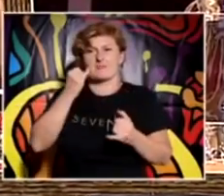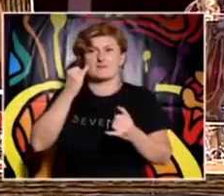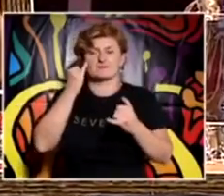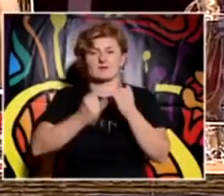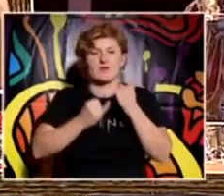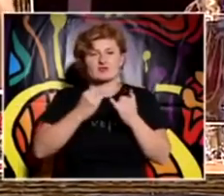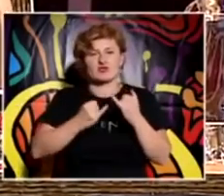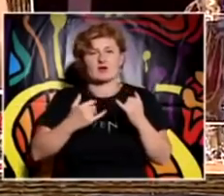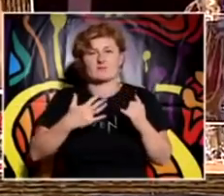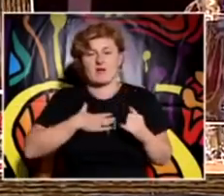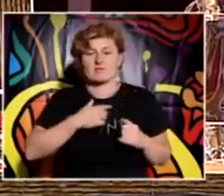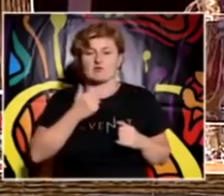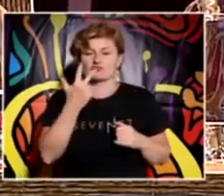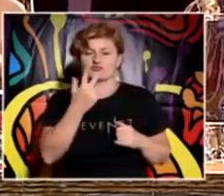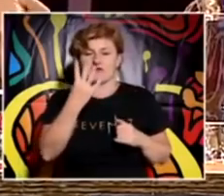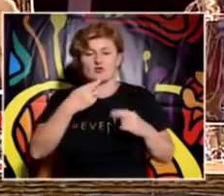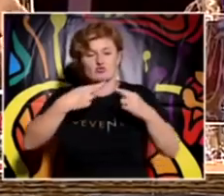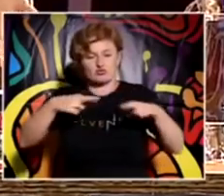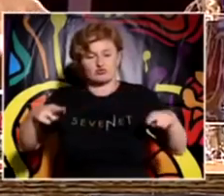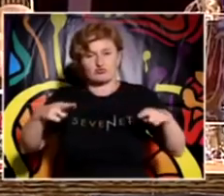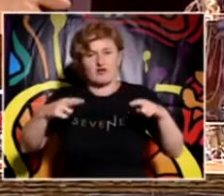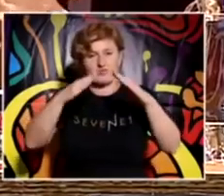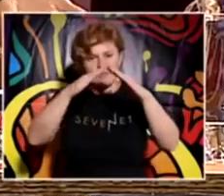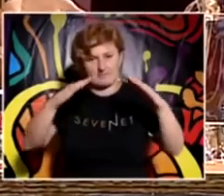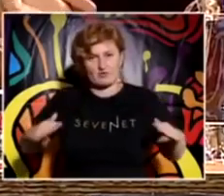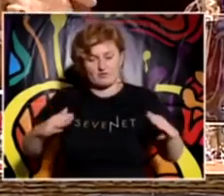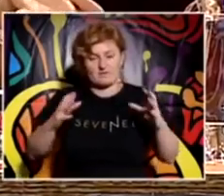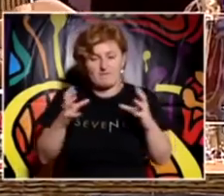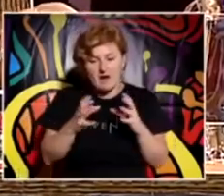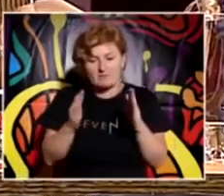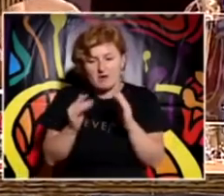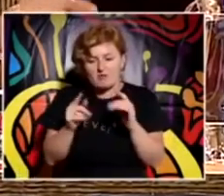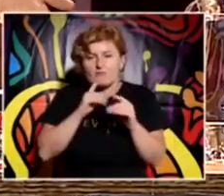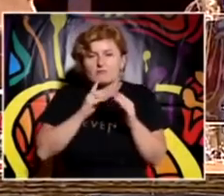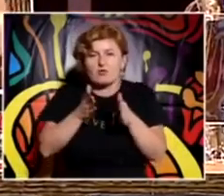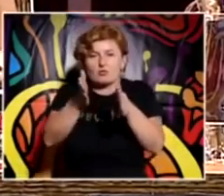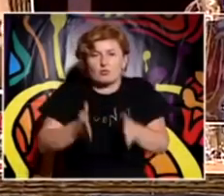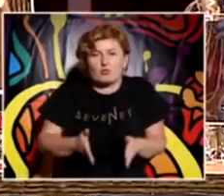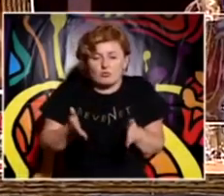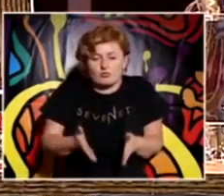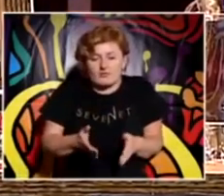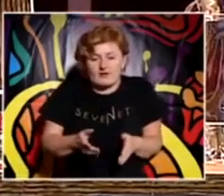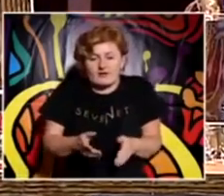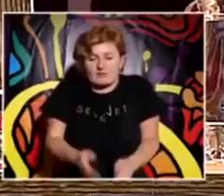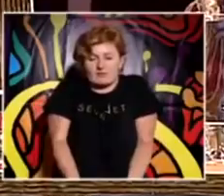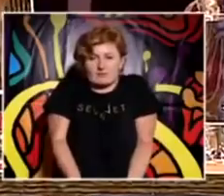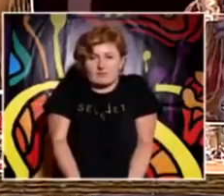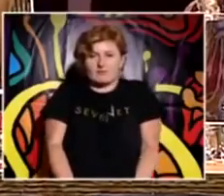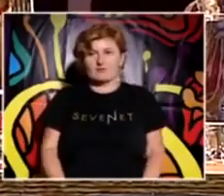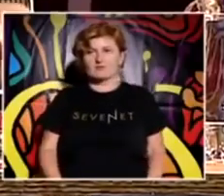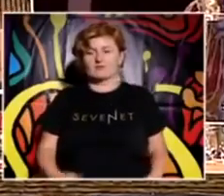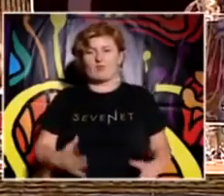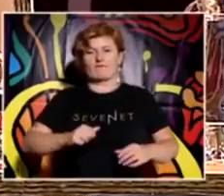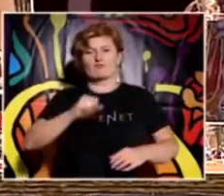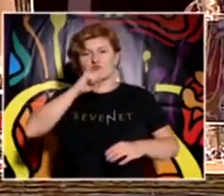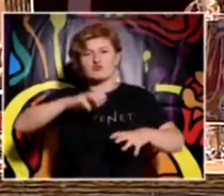załóżmy 3 czy 4 różne namioty, od takich małych, malutkich, że tak powiem, trumienek, w których leżymy praktycznie na płasko, po takie